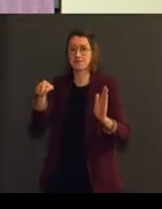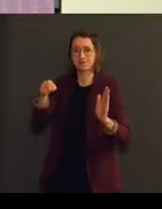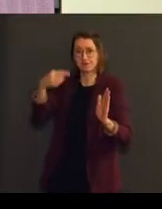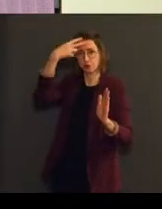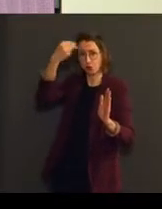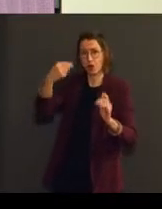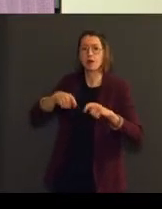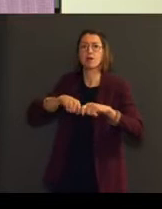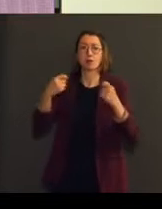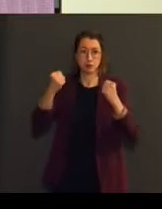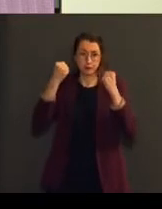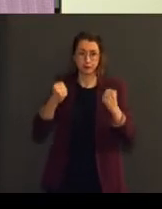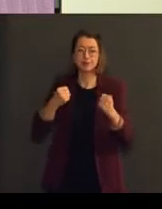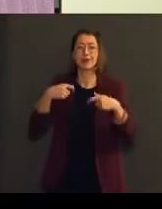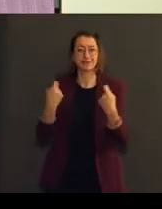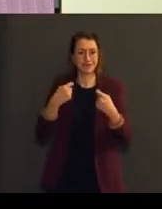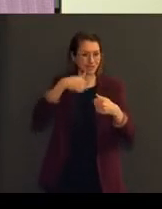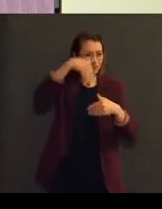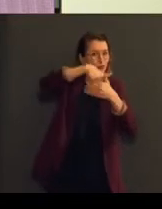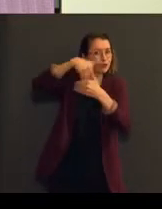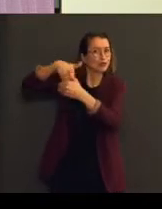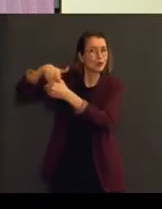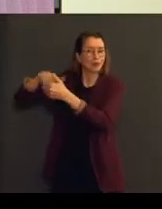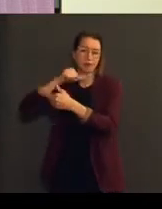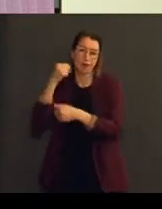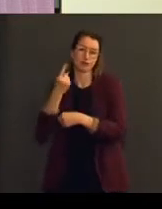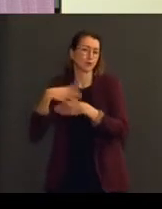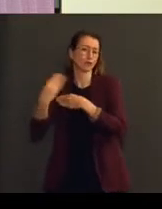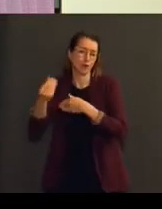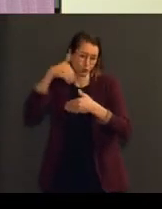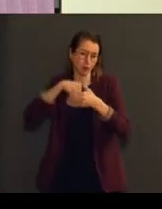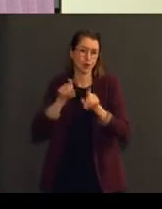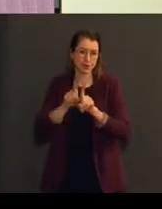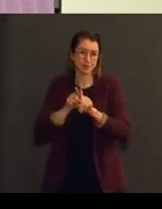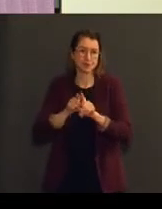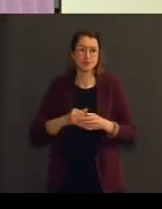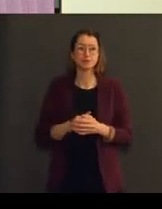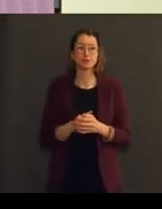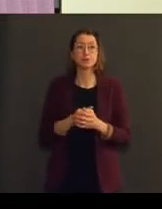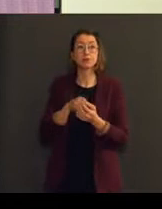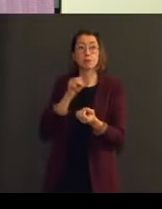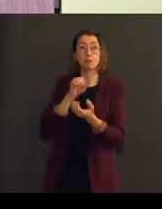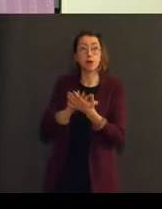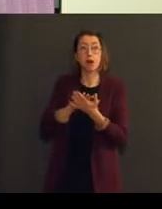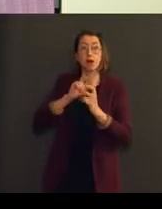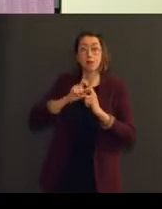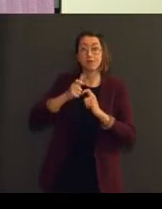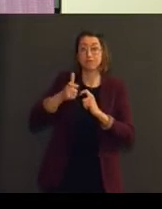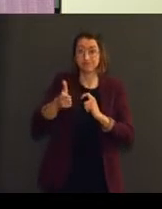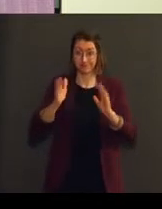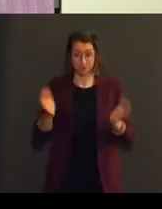juin. Ce plan est parfaitement réalisable, mais il ne va pas de soi. Les mesures actuelles restent pour